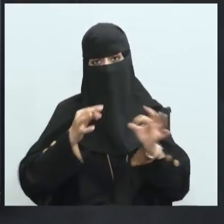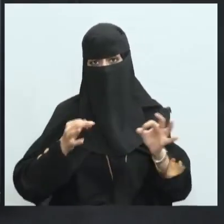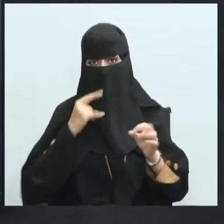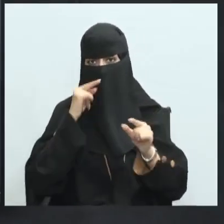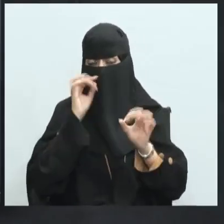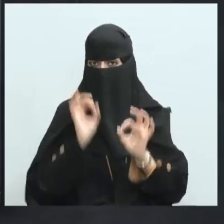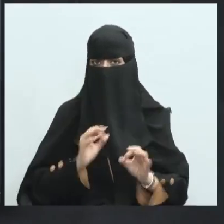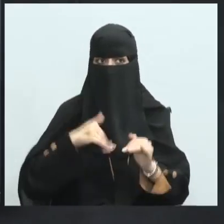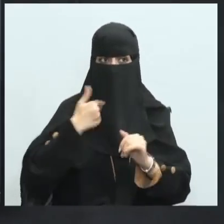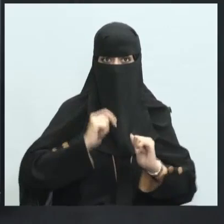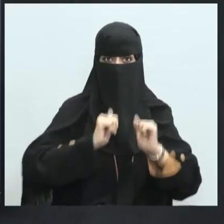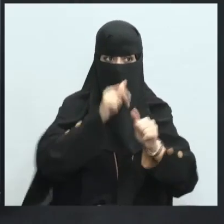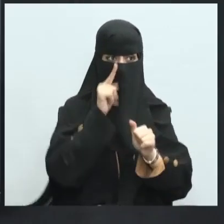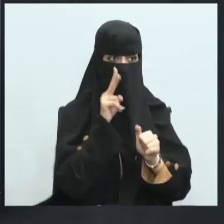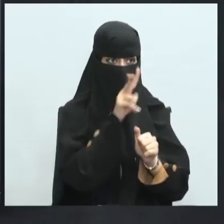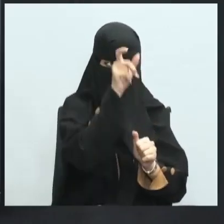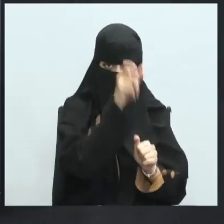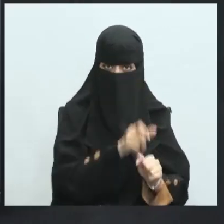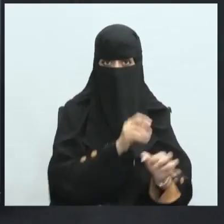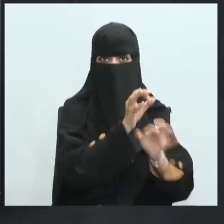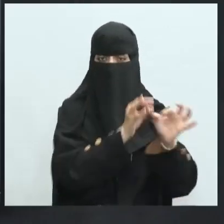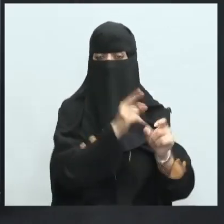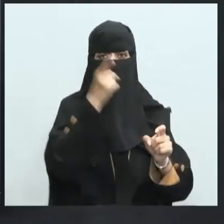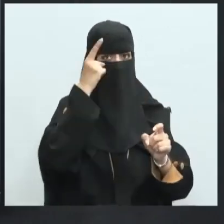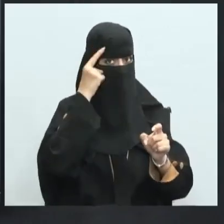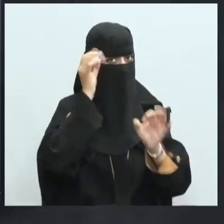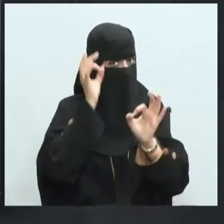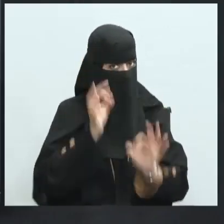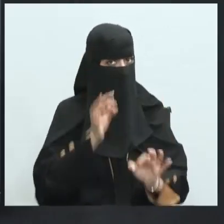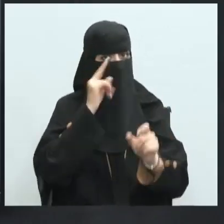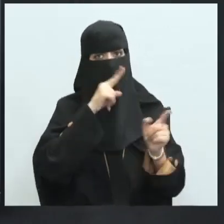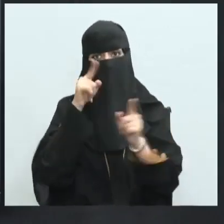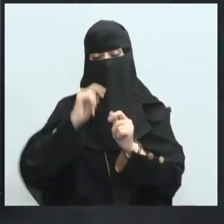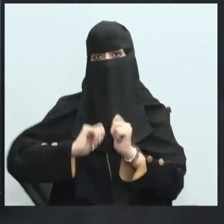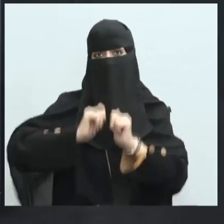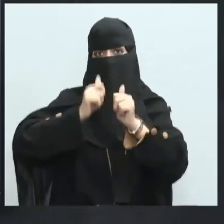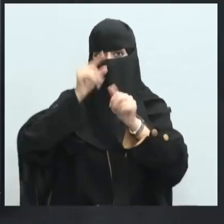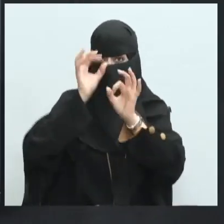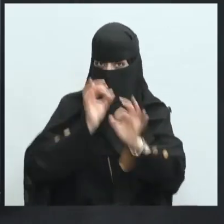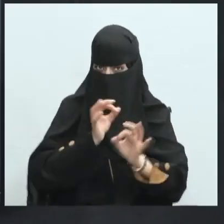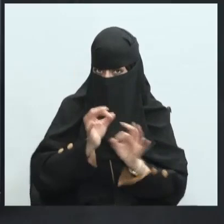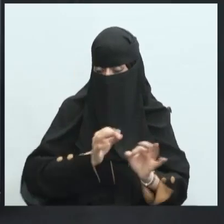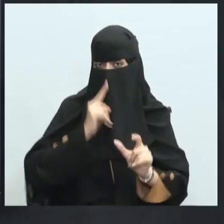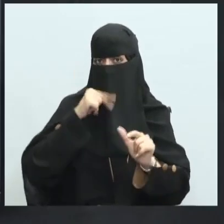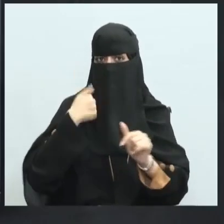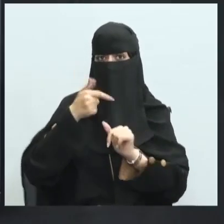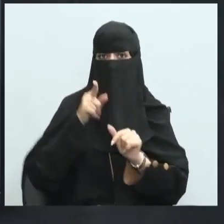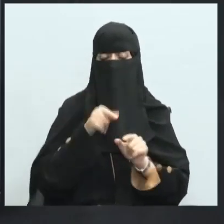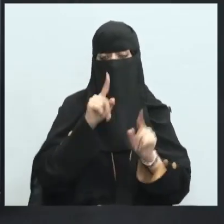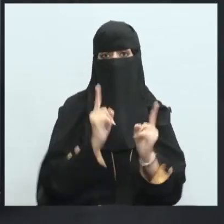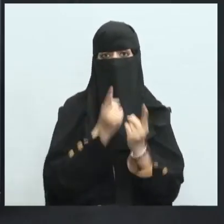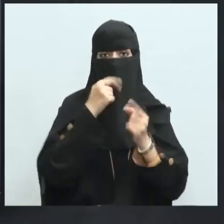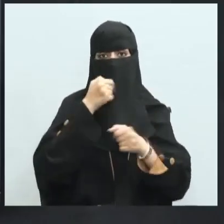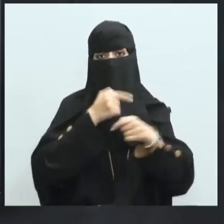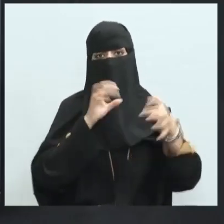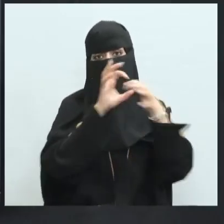فعلا يكون شخص على درايه ومعرفه ويتاكد من كفاءه ذلك المهندس حتى يزاول